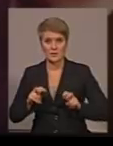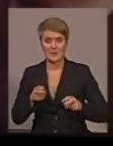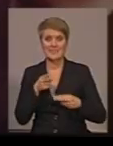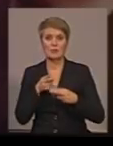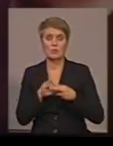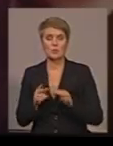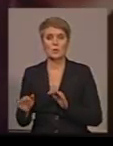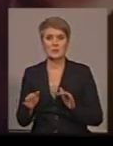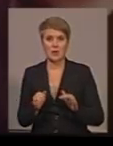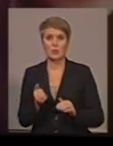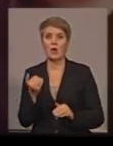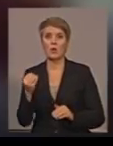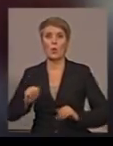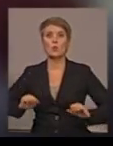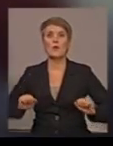Олексій Гоман розкаже.